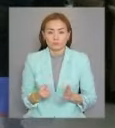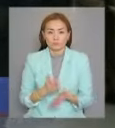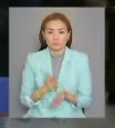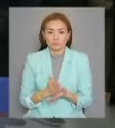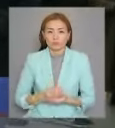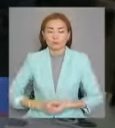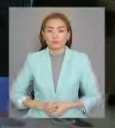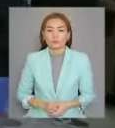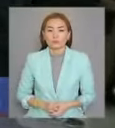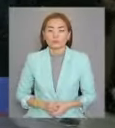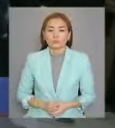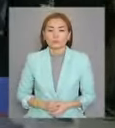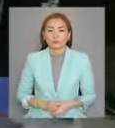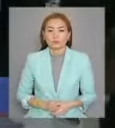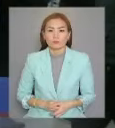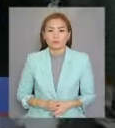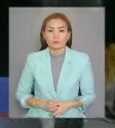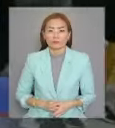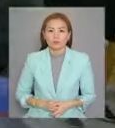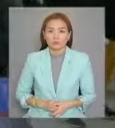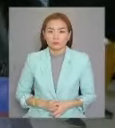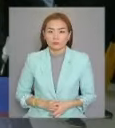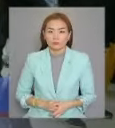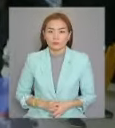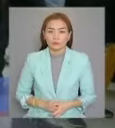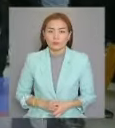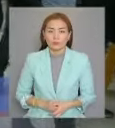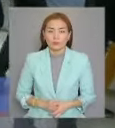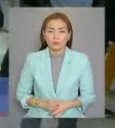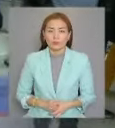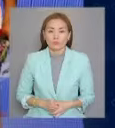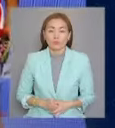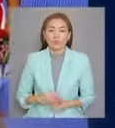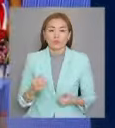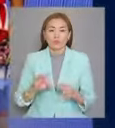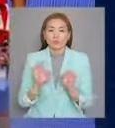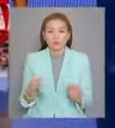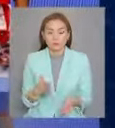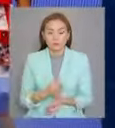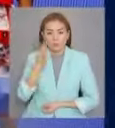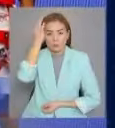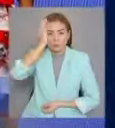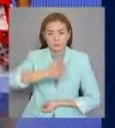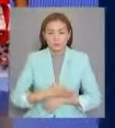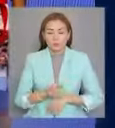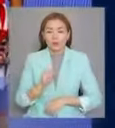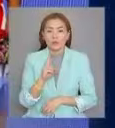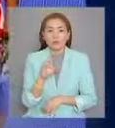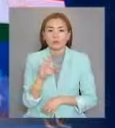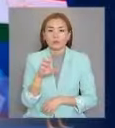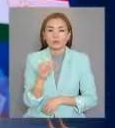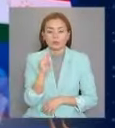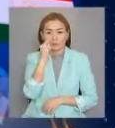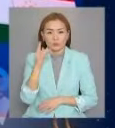қысқартылған, бір-біріне сәйкестірілген салмақ дәрежелері дейді, солай өтті. Естеріңізге сала кетейік, биыл Ақылбек Аманұлы